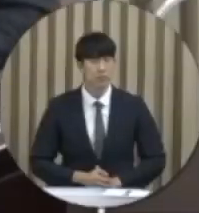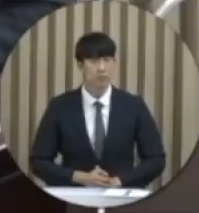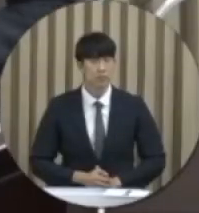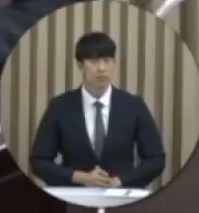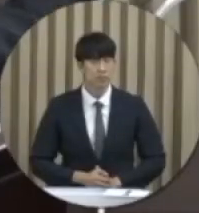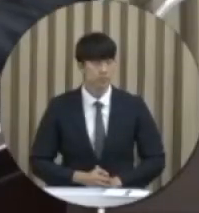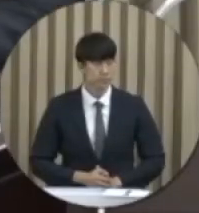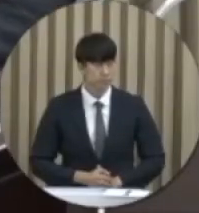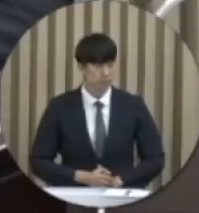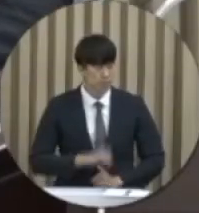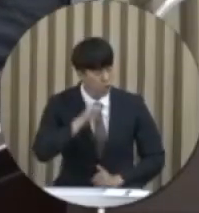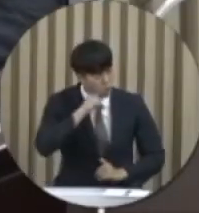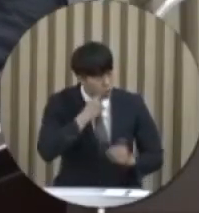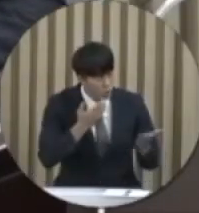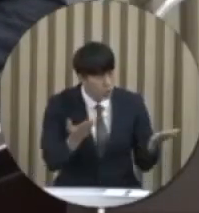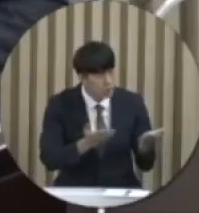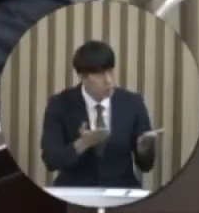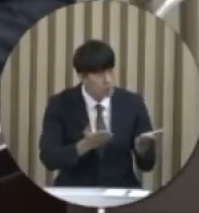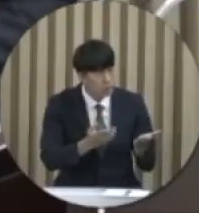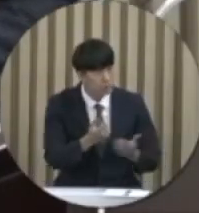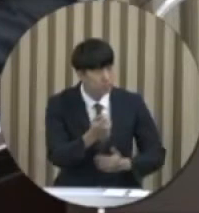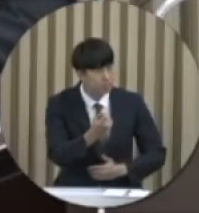참 어려운 얘기입니다, 시장님.